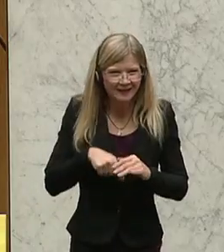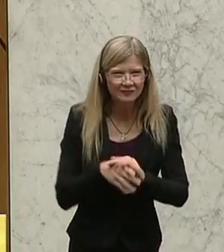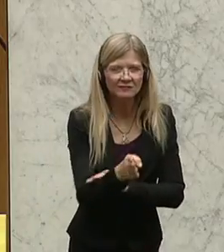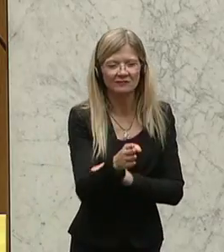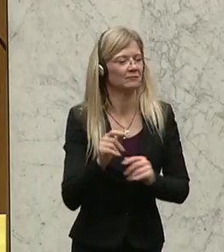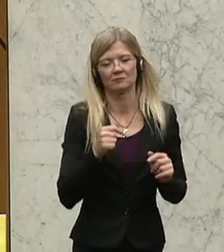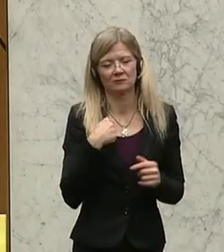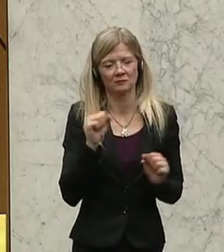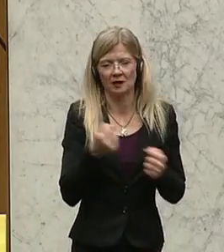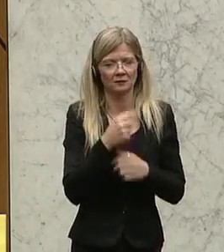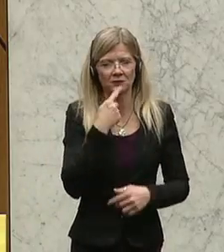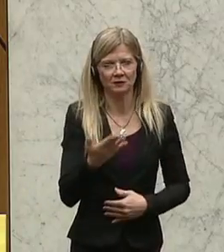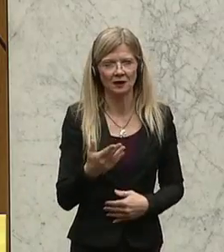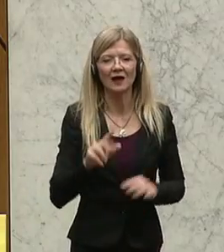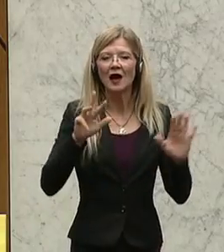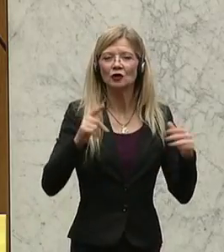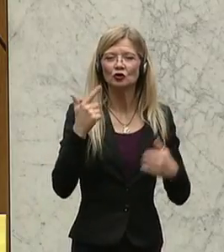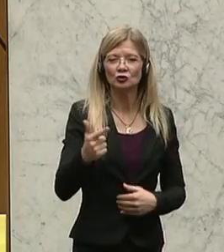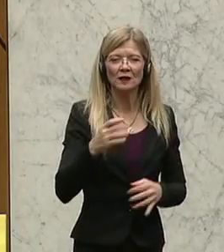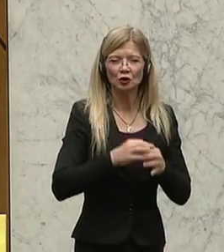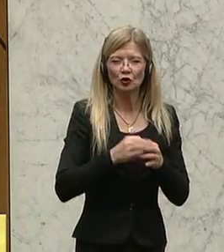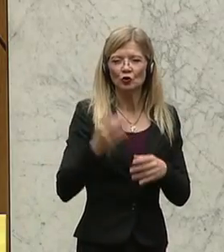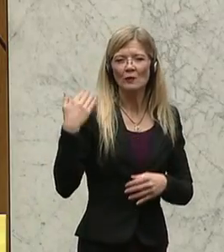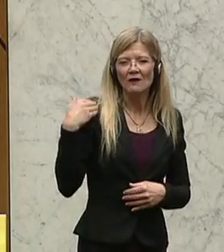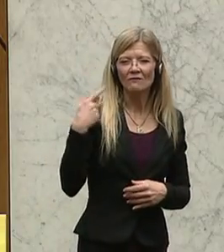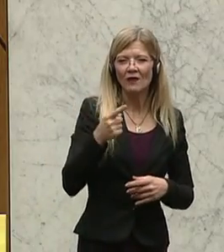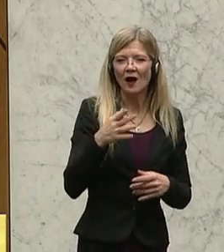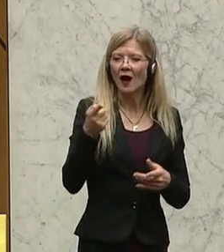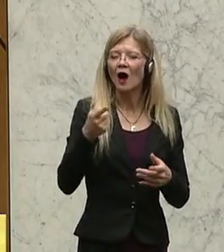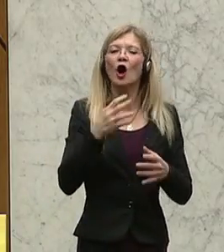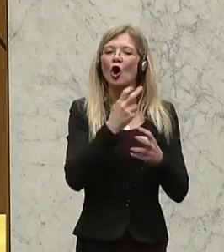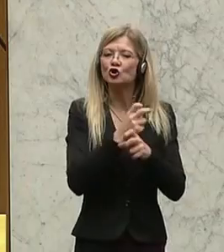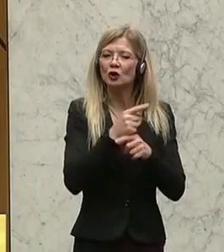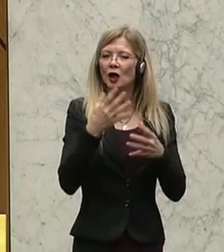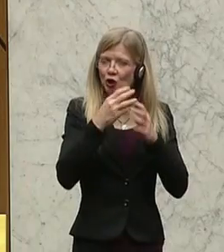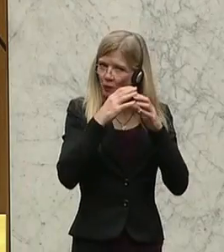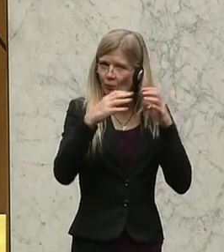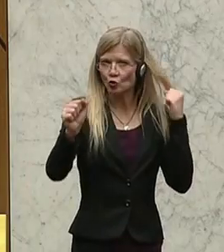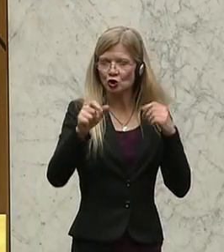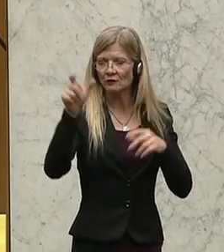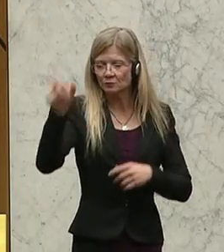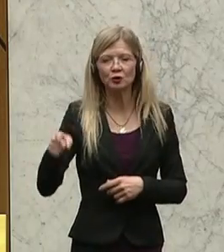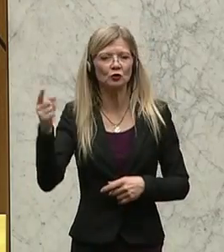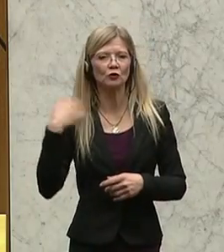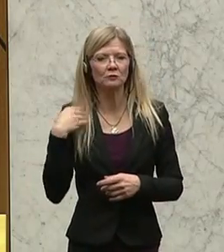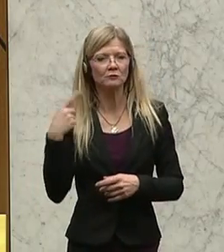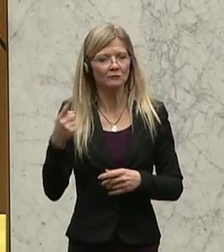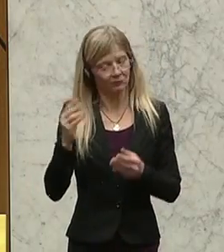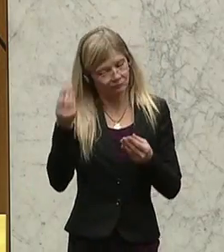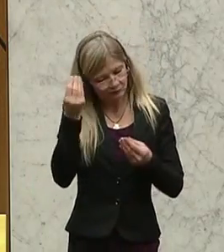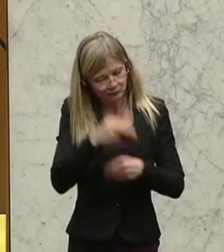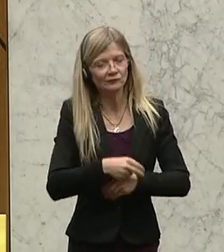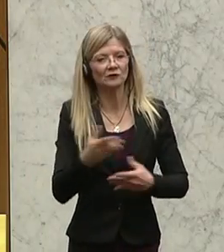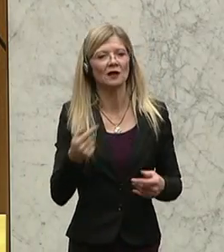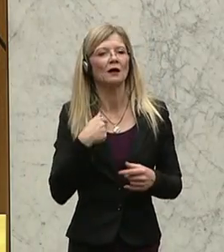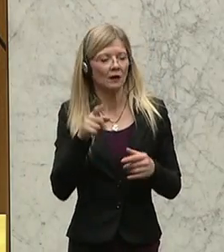28. Oktober 2016 erteilte schriftliche Zustimmung des österreichischen Botschafters erfolgte auf Basis dieses Einvernehmens